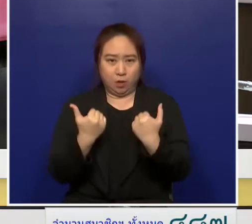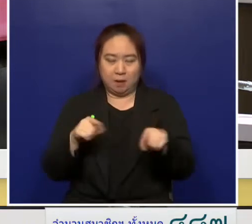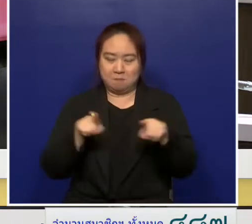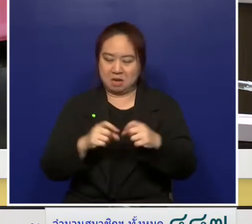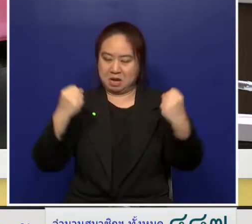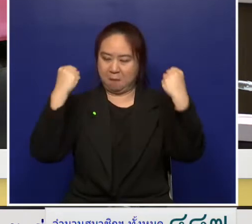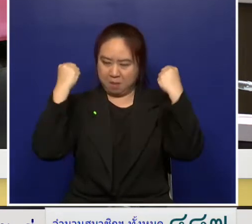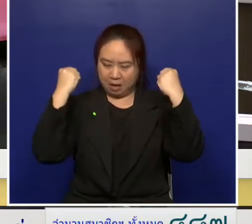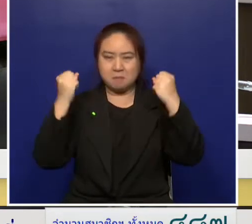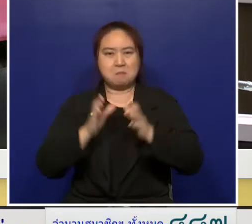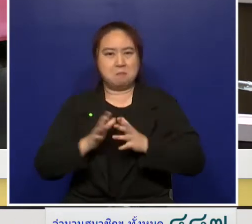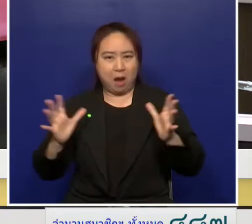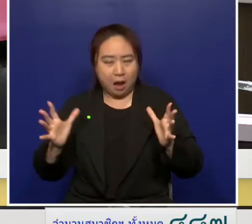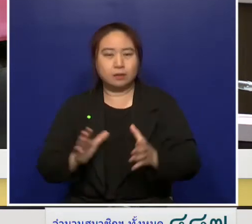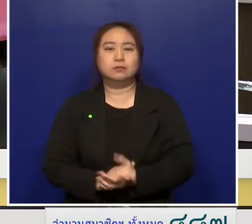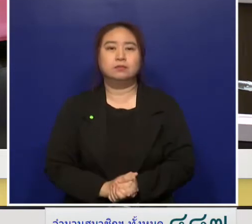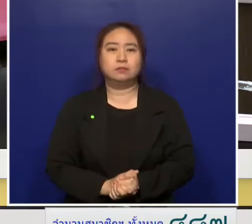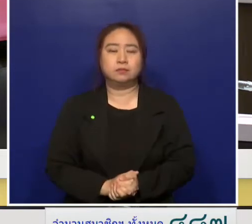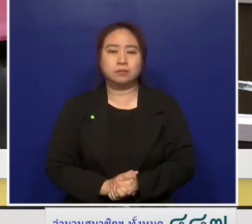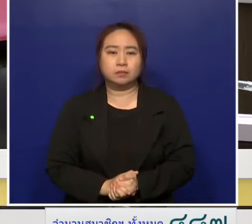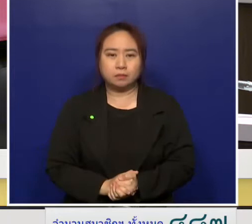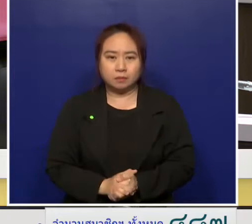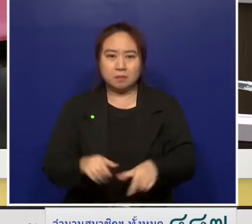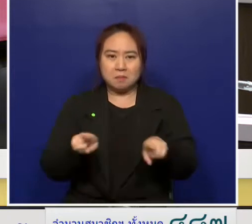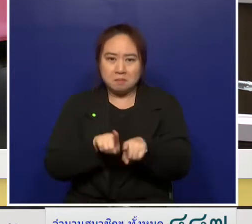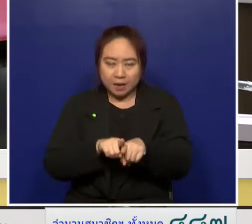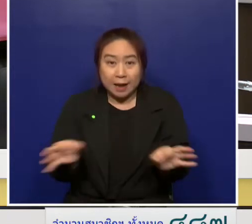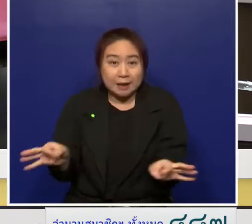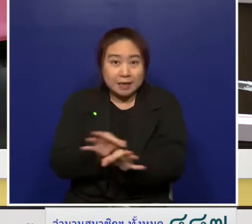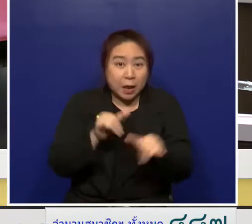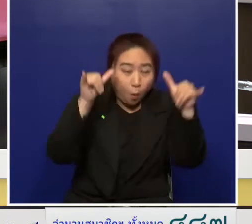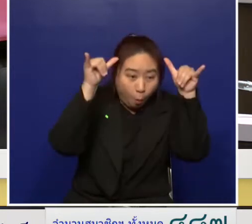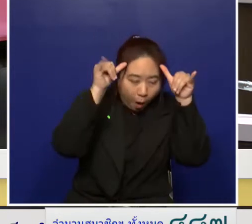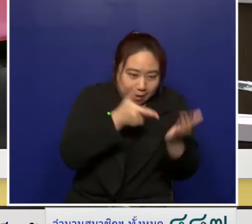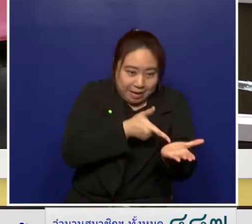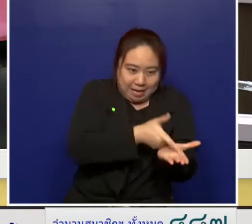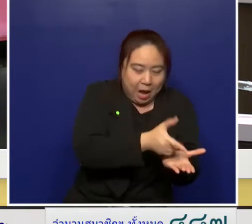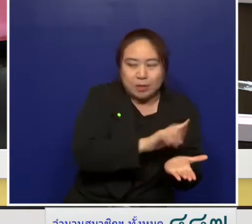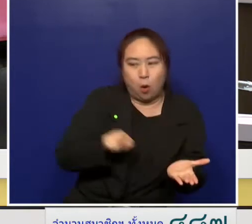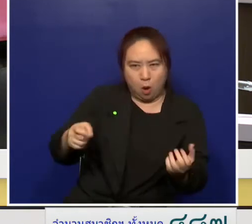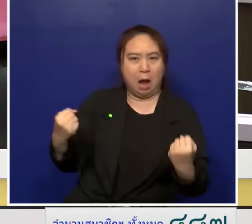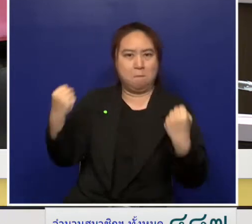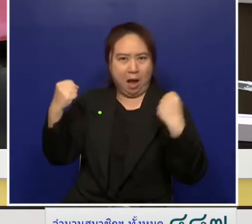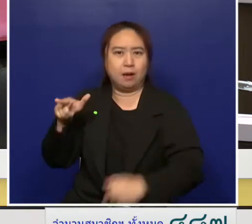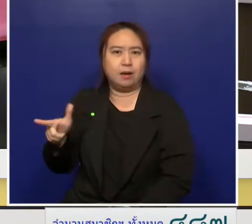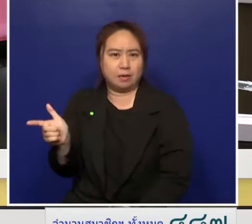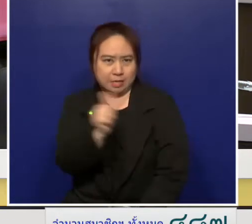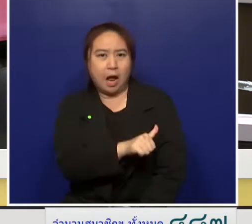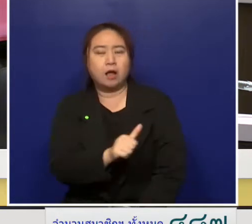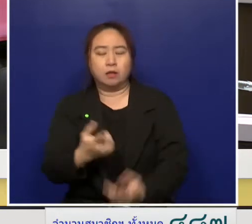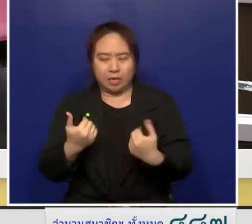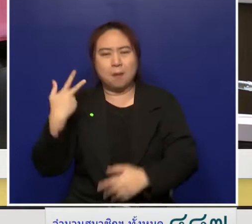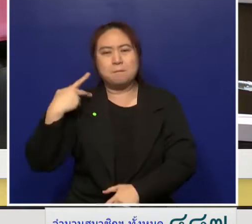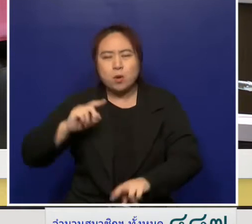อะ เยอะสามารถที่จะไทนาแทนควายได้ใช้ใหมัเป็ประโยชนกับตัวเอง